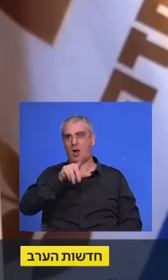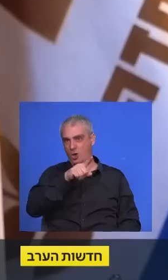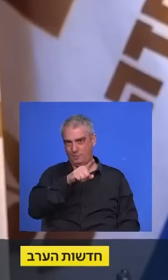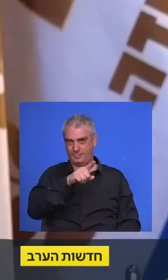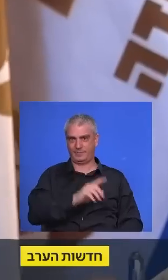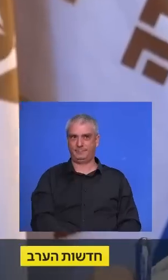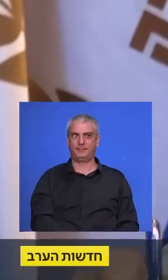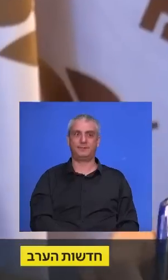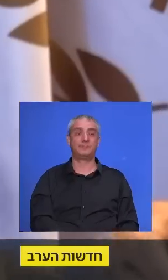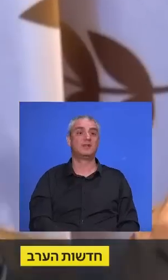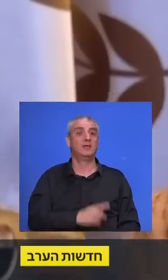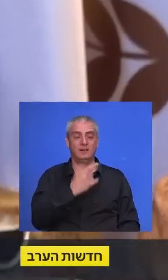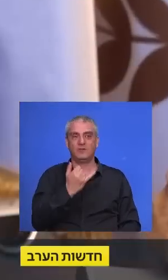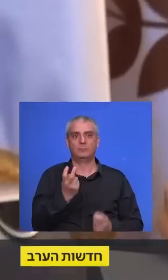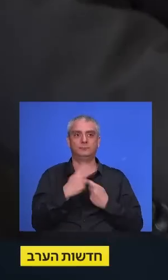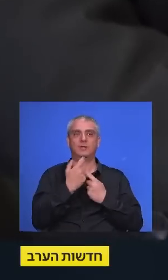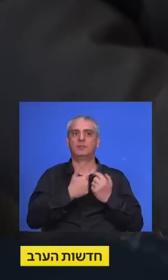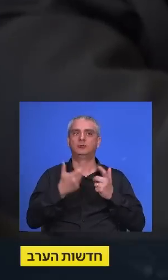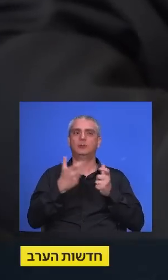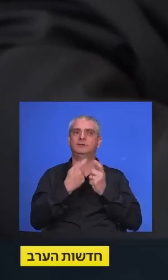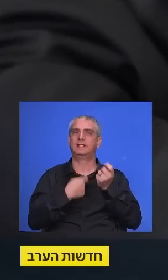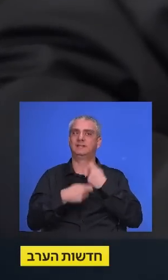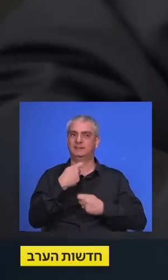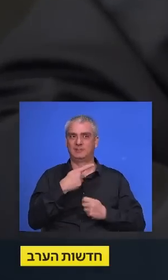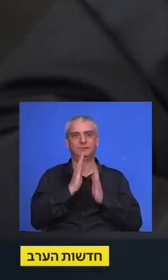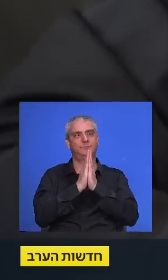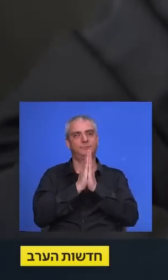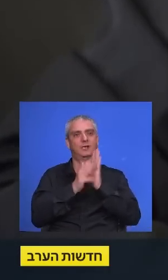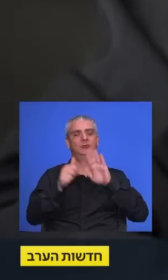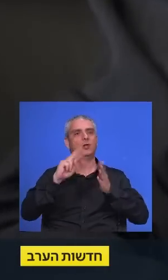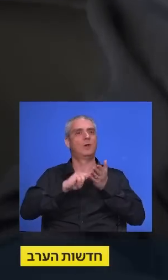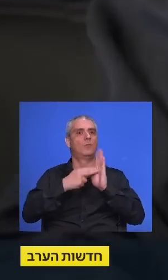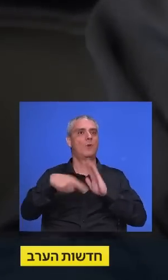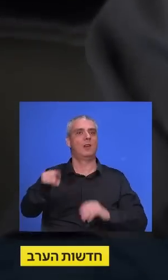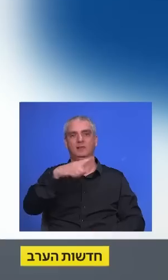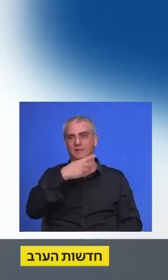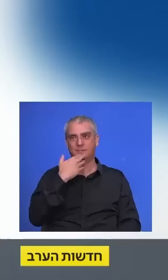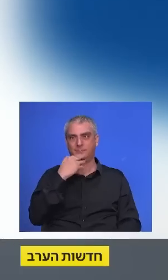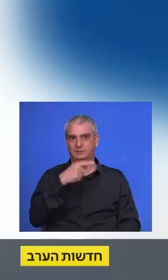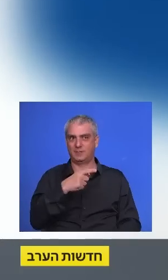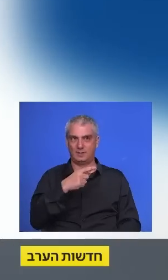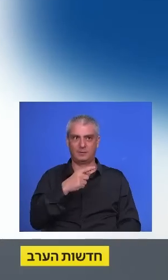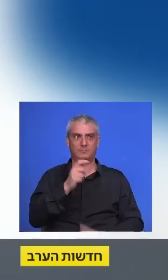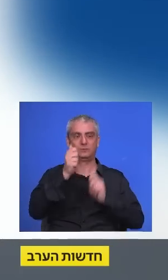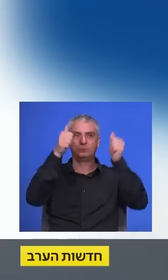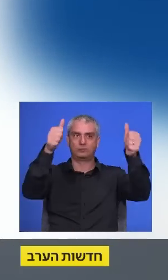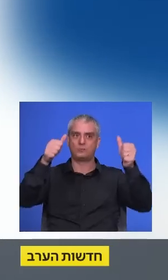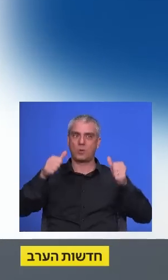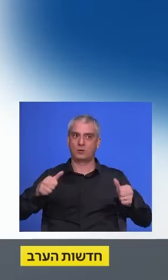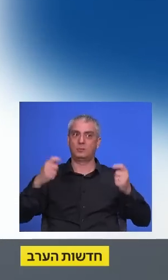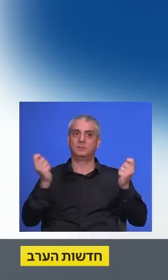לבריטים. והיום מצטרפים גם ראשי המגזר העסקי בקריאה לראשי המערכת הפוליטית בישראל במודעות